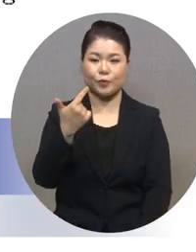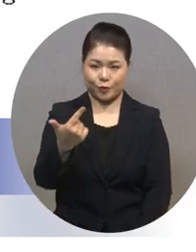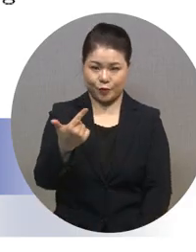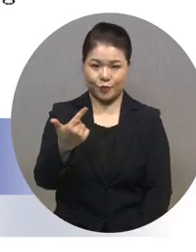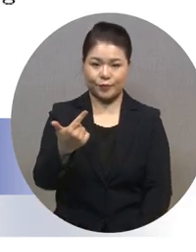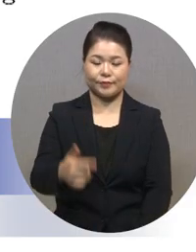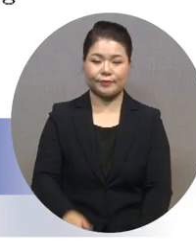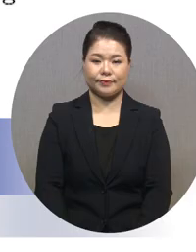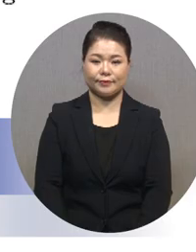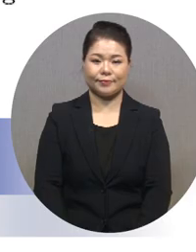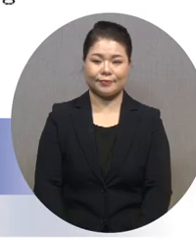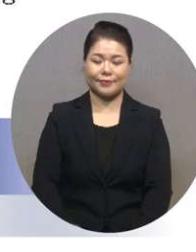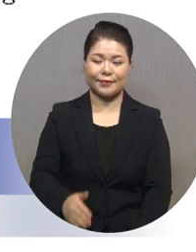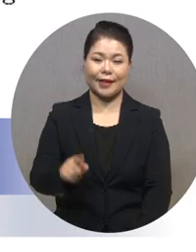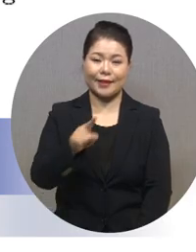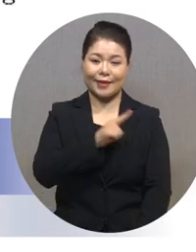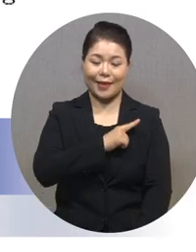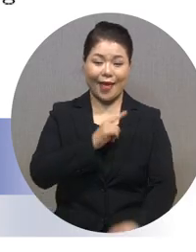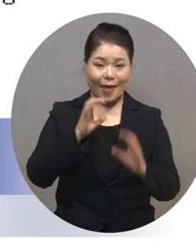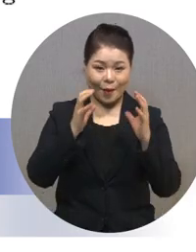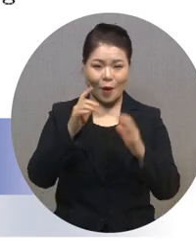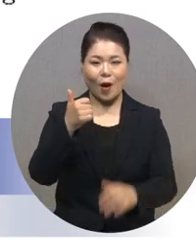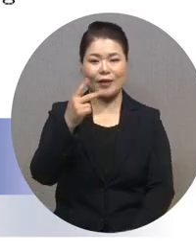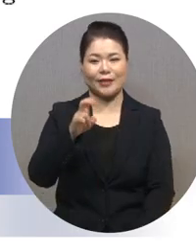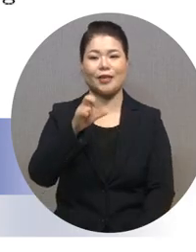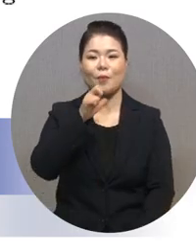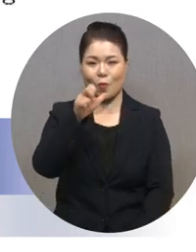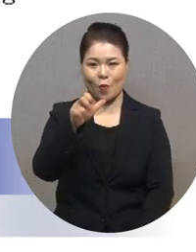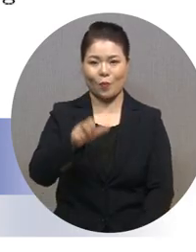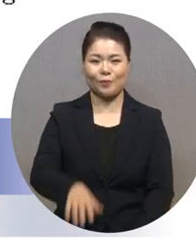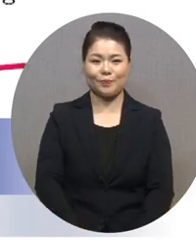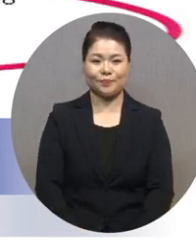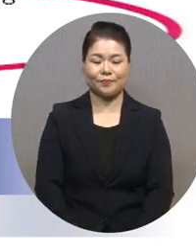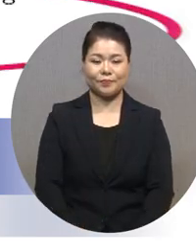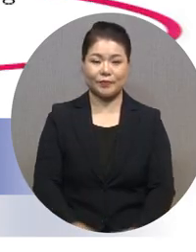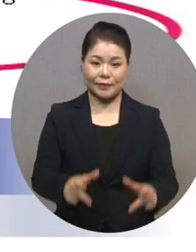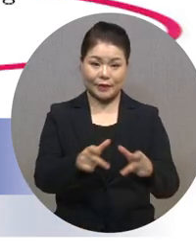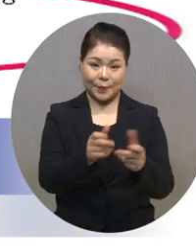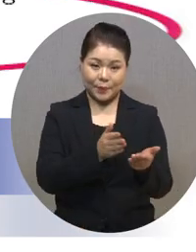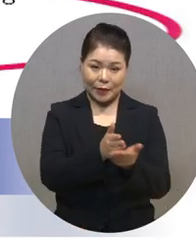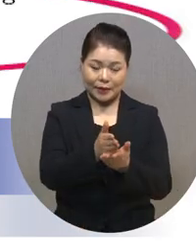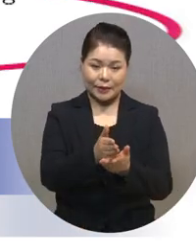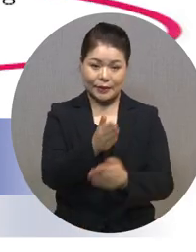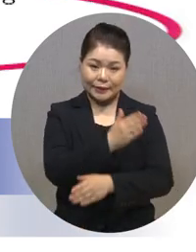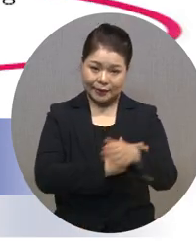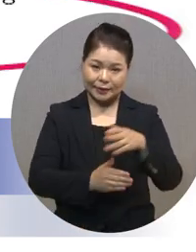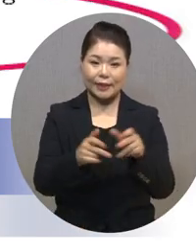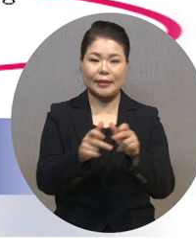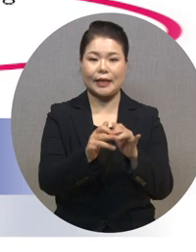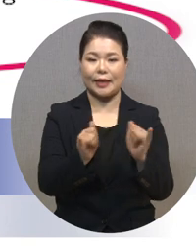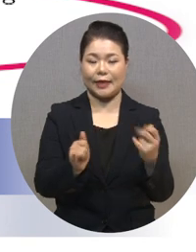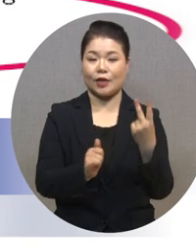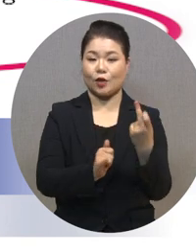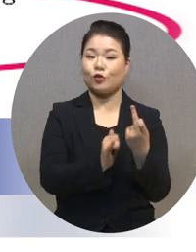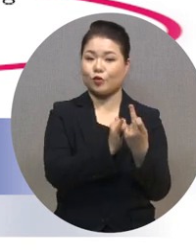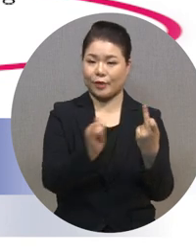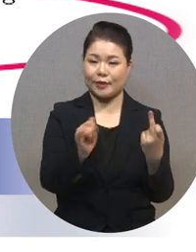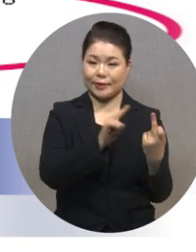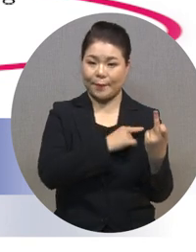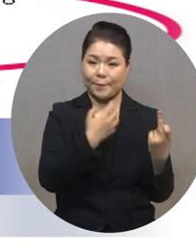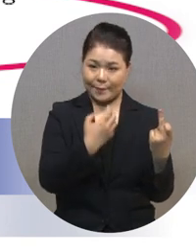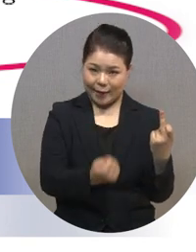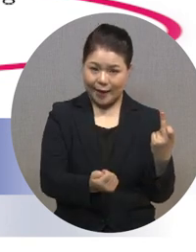56세 최연소자는 20 5입니다 장애 유형은 지체 장애인이 12명으로 가장